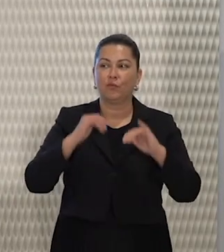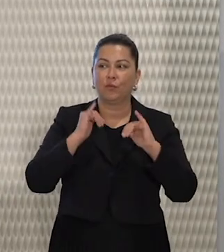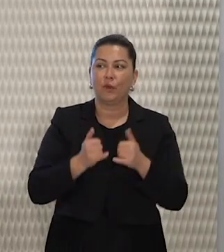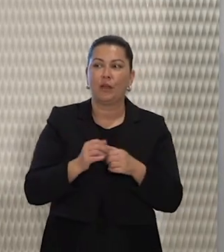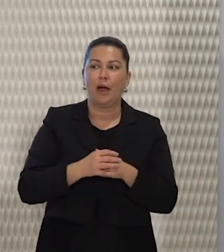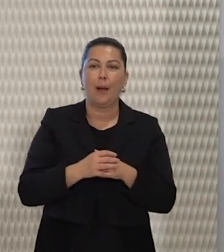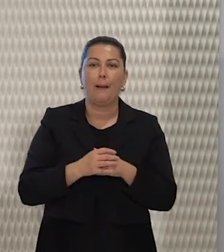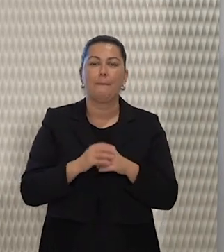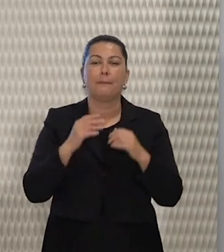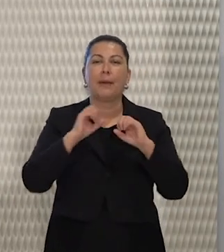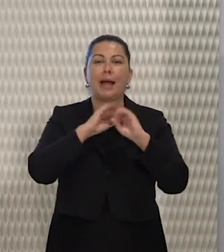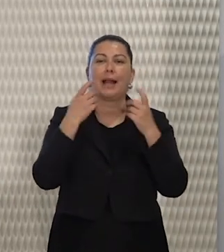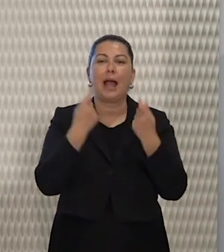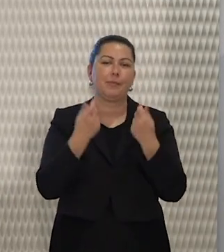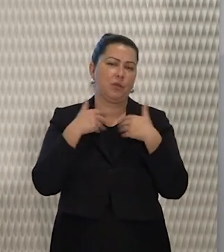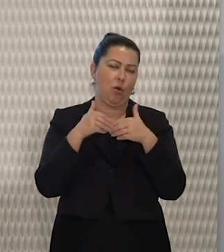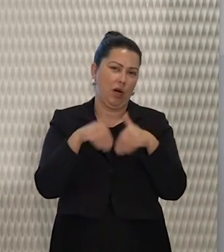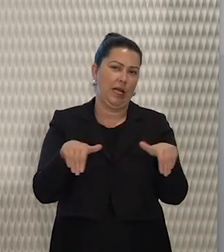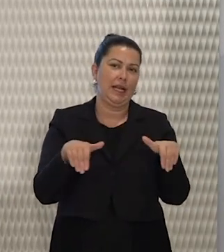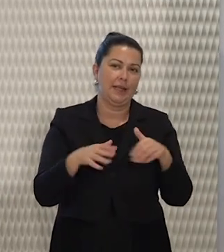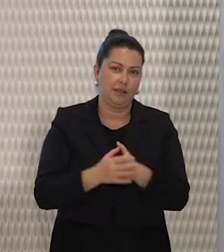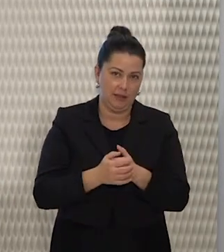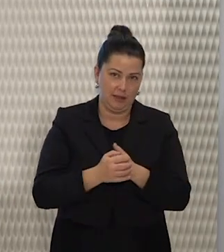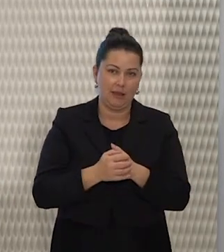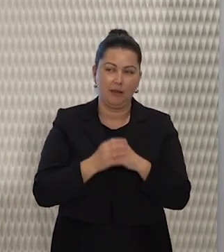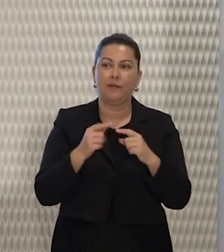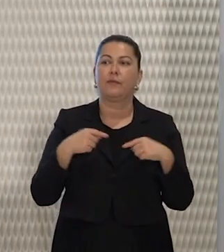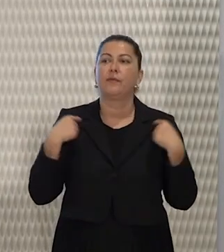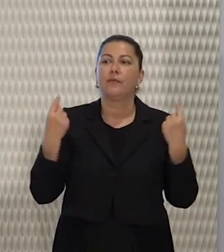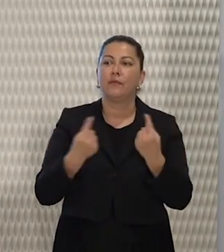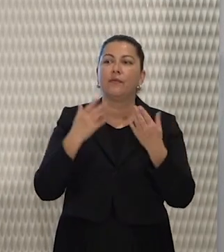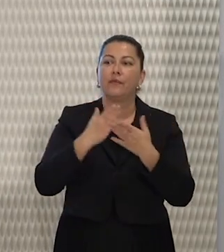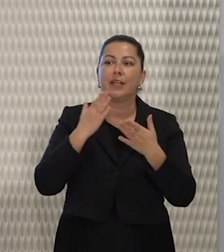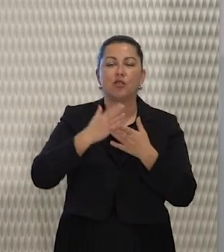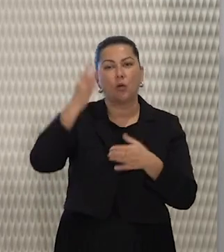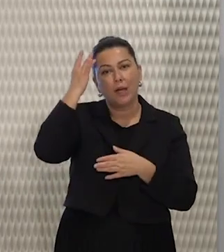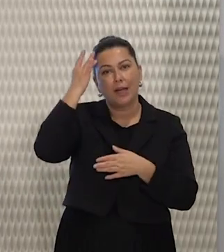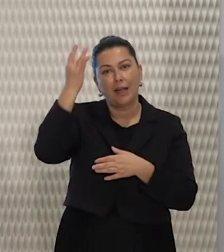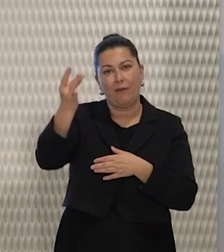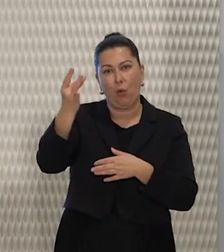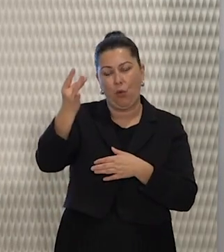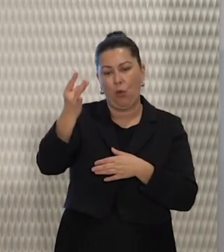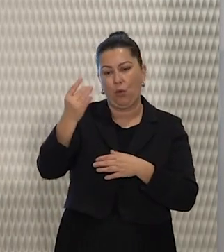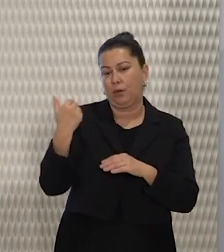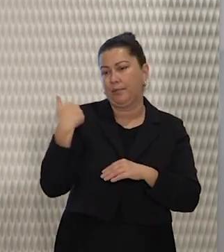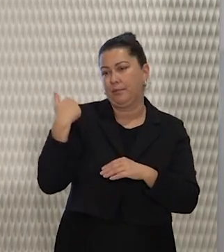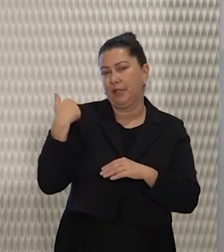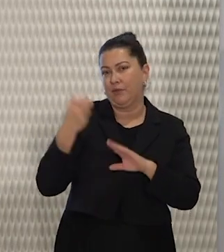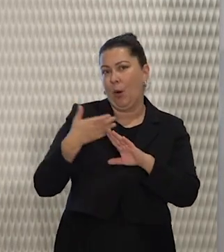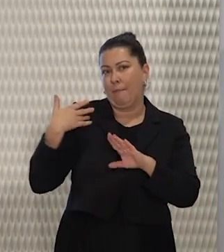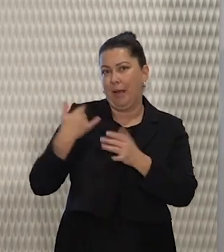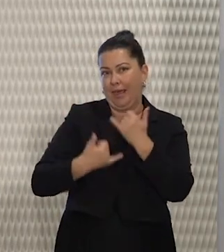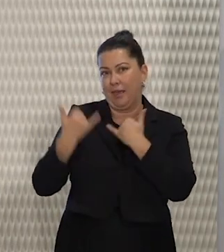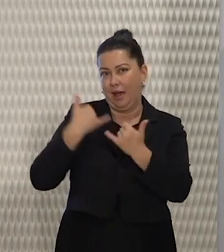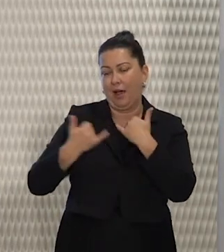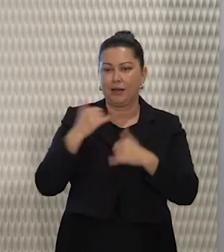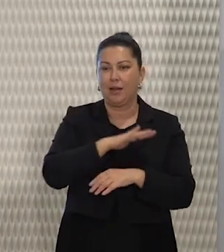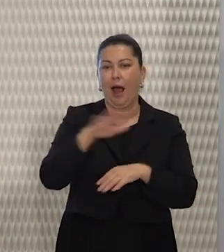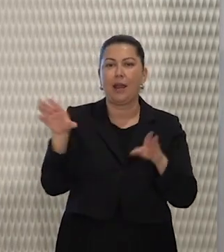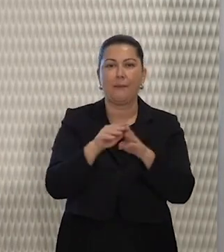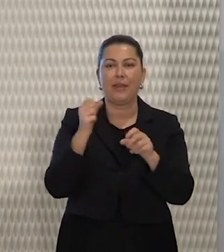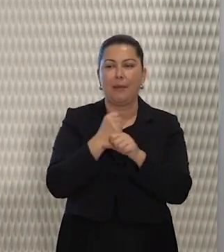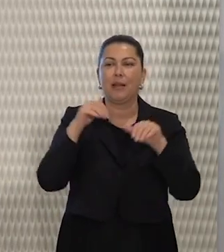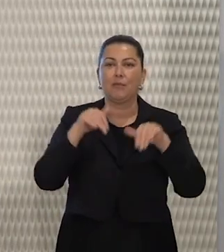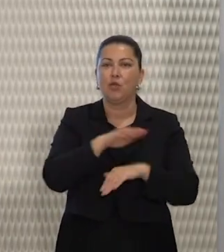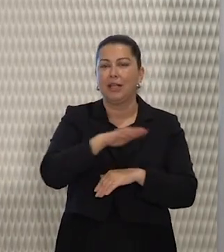Natürlich gibt es auch Grenzen. Also wir waren es gewohnt, eigentlich bis vor einigen Jahren, dass alle Mitarbeiter müssen alles